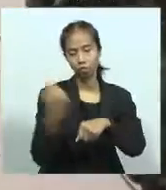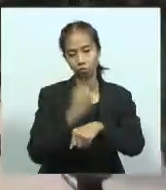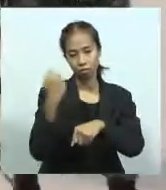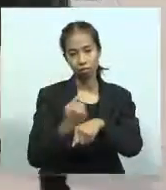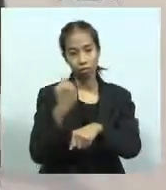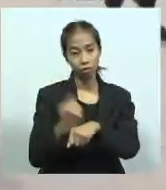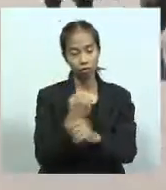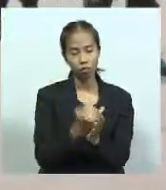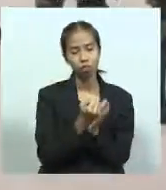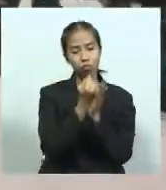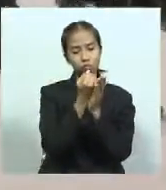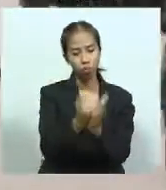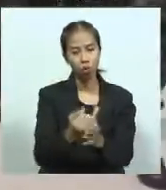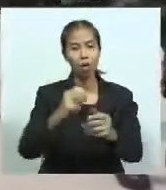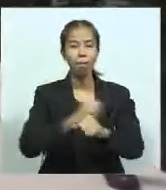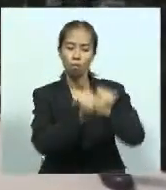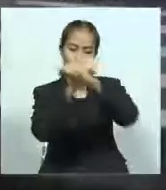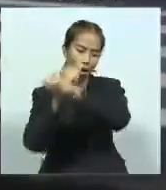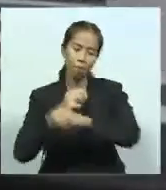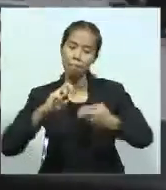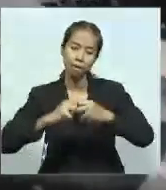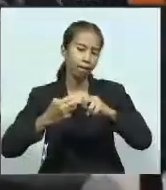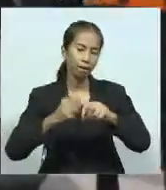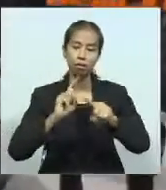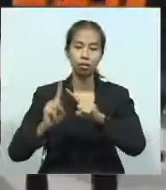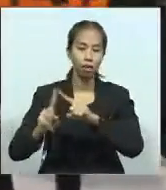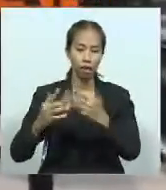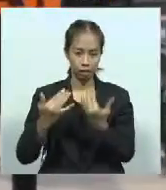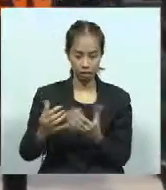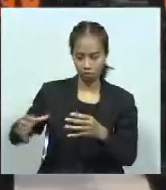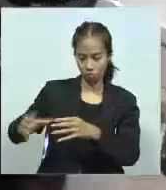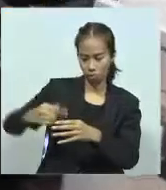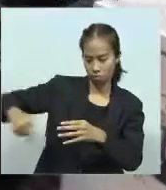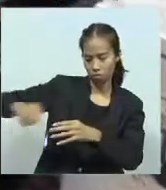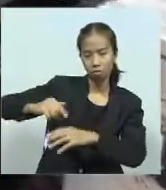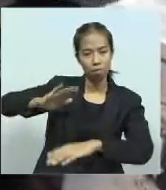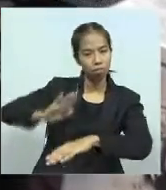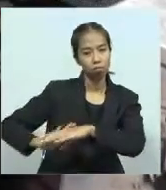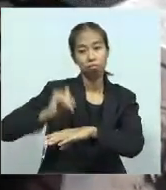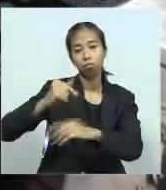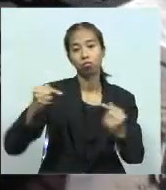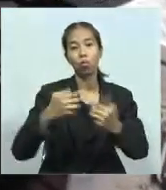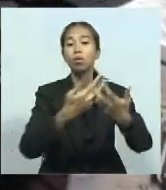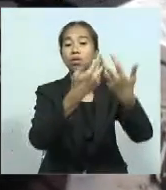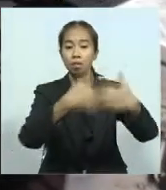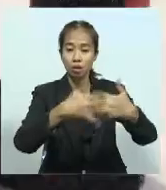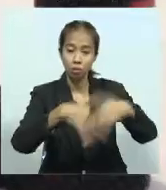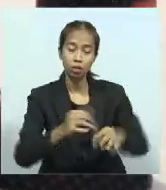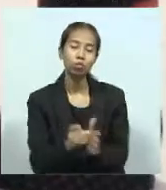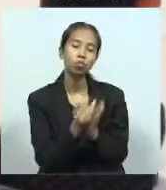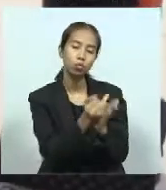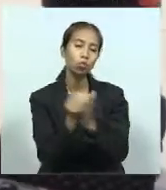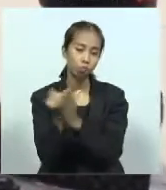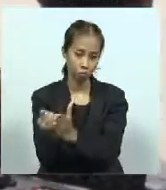วยเหลือผู้ประสบภัยและบรรเทาสาธารณภัยจึงไม่เพียงให้กำลังพลเกิดความชำนาญในการใช้เครื่องมือในการบรรเทาสาธารณ